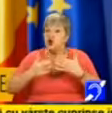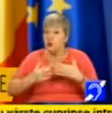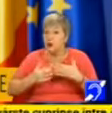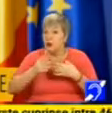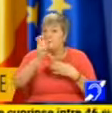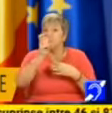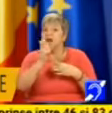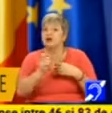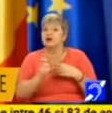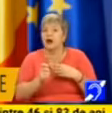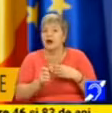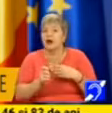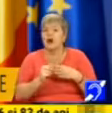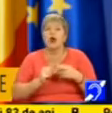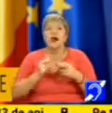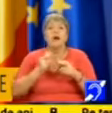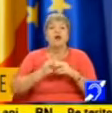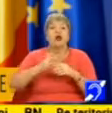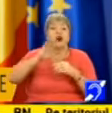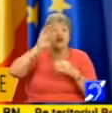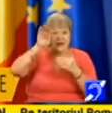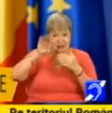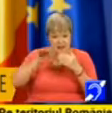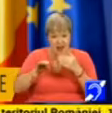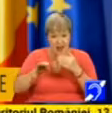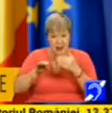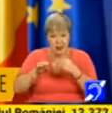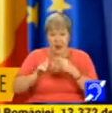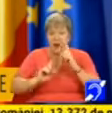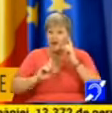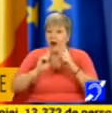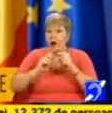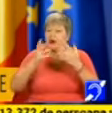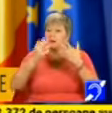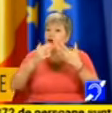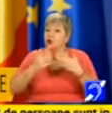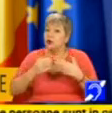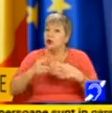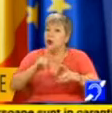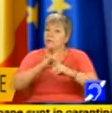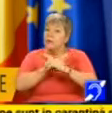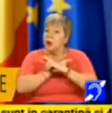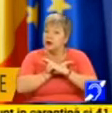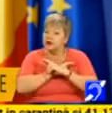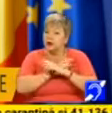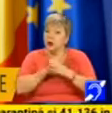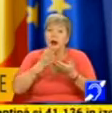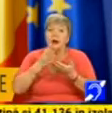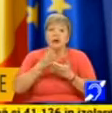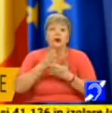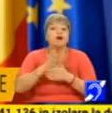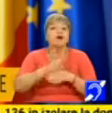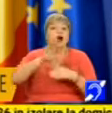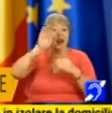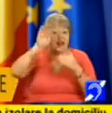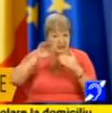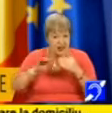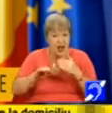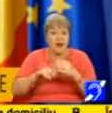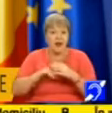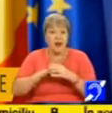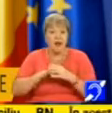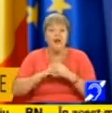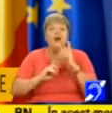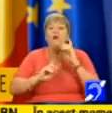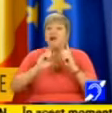persoane infectate scade, dacă numărul de decese în urma bolii scade,